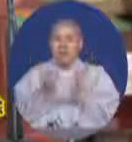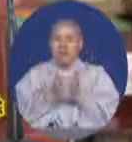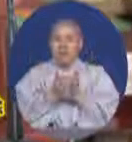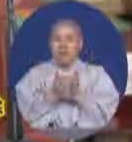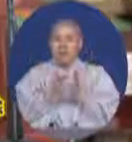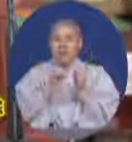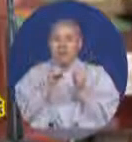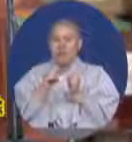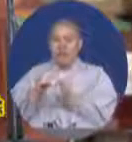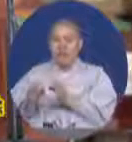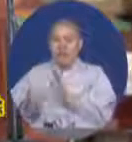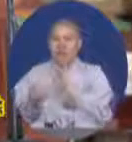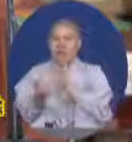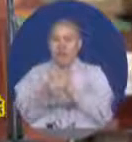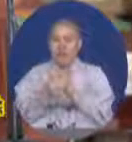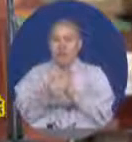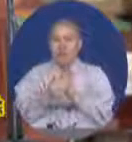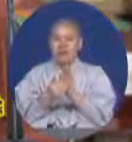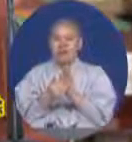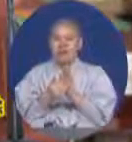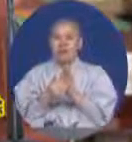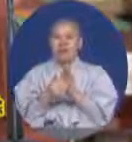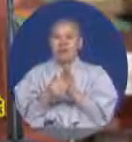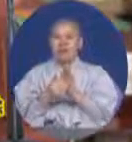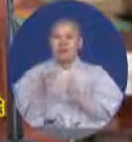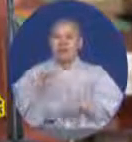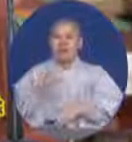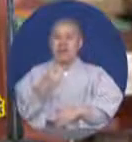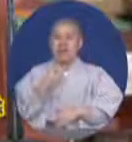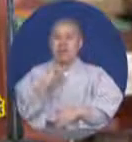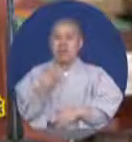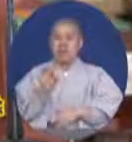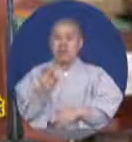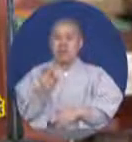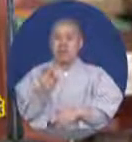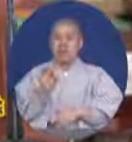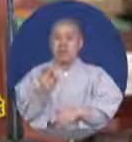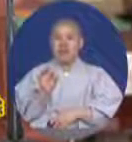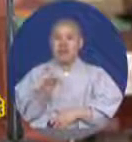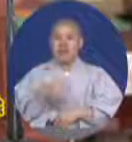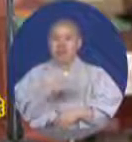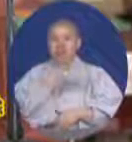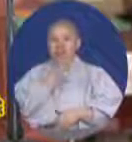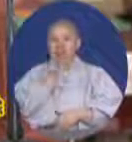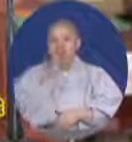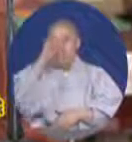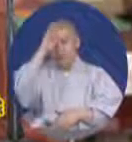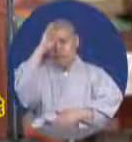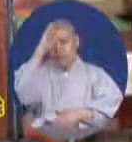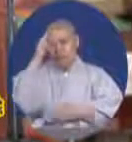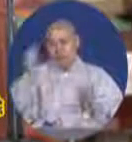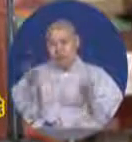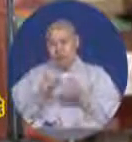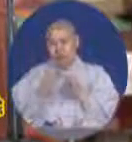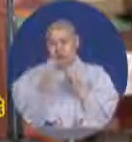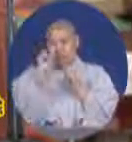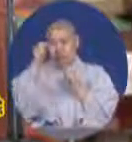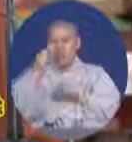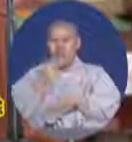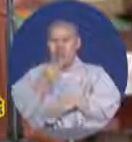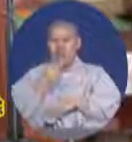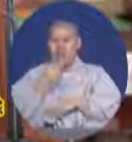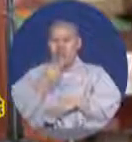물리치셨다. 이래가지고 노병이 영무여라 늙고 병드는 일이 영원히 없다.